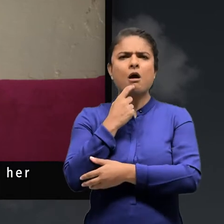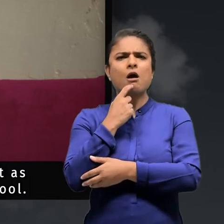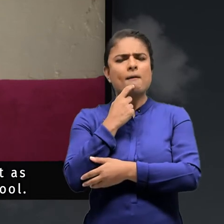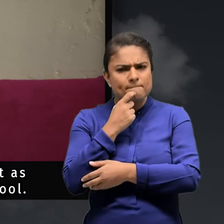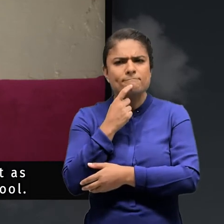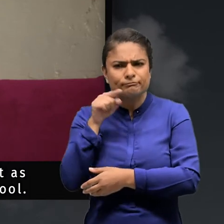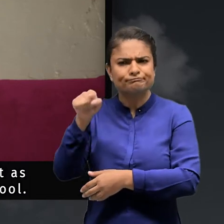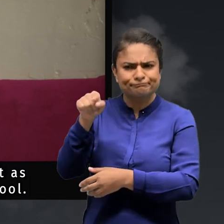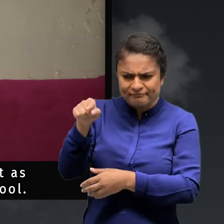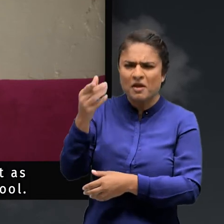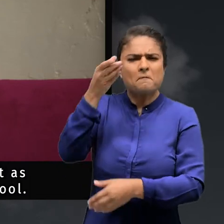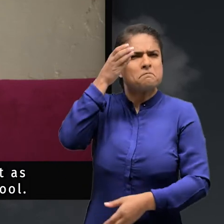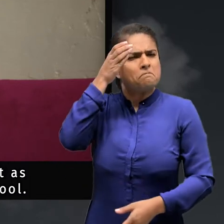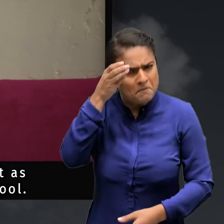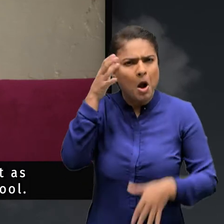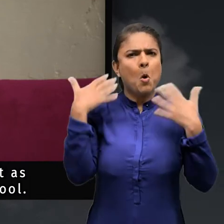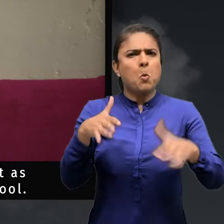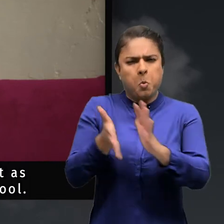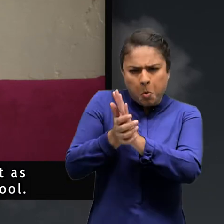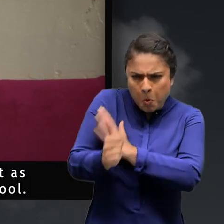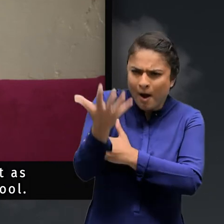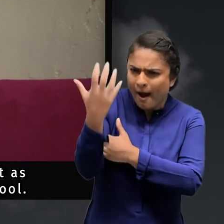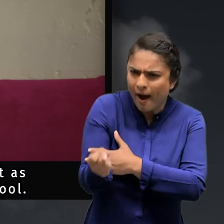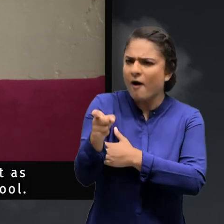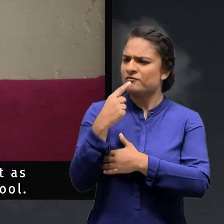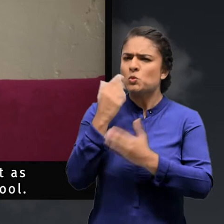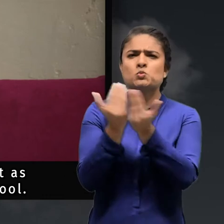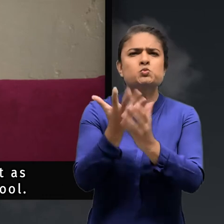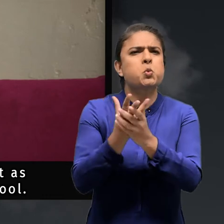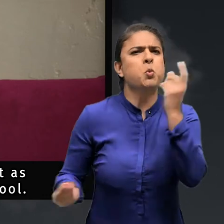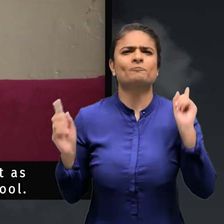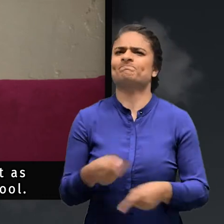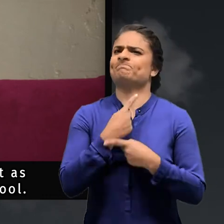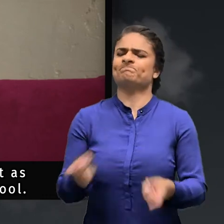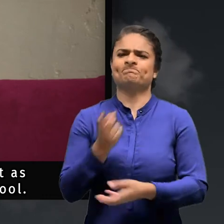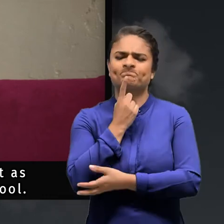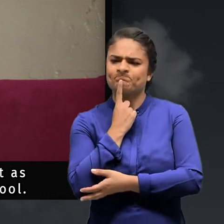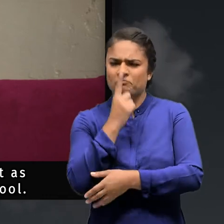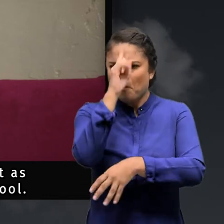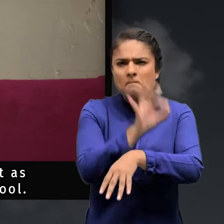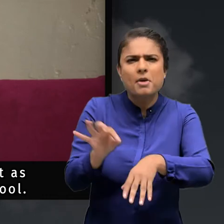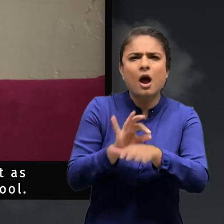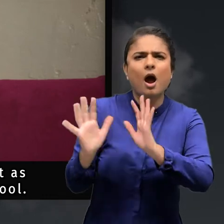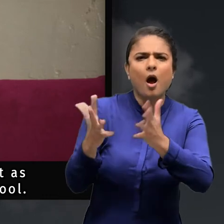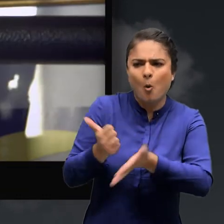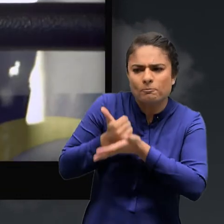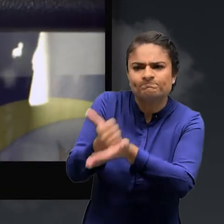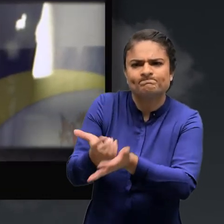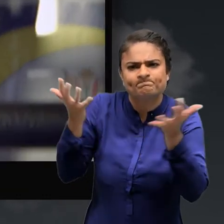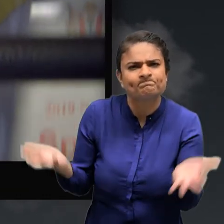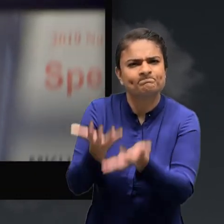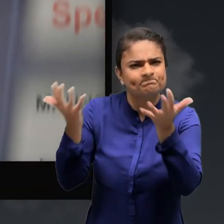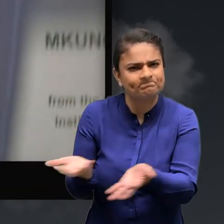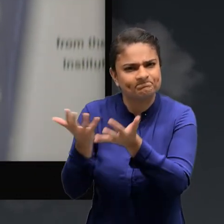wamasesa. Wathi ke ngokugqiba kwakumasesa kodwa akanawukwazi uba umntana obright olu hlobo ahlale ekhaya engaye esikolweni.